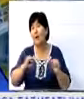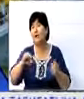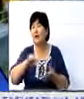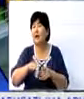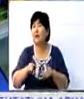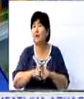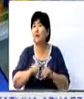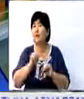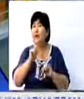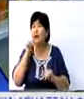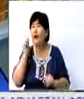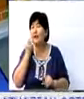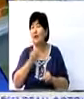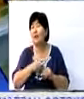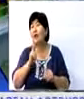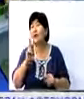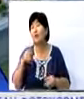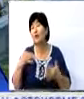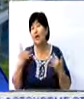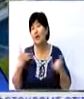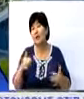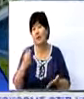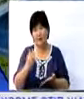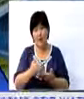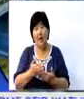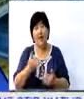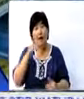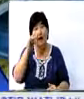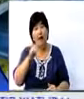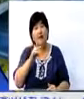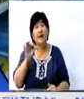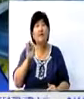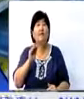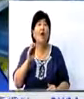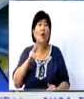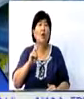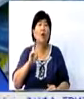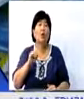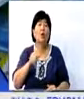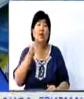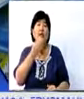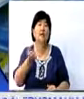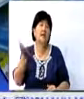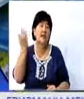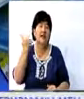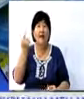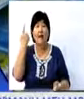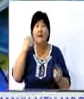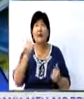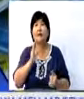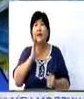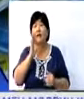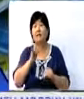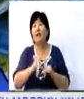тіпті, айлакерлігі де кімді болсын тамсандырмасқа қоймайды. Қазақ фольклорындағы ертеден келе жатқан ертегінің қазіргі таңда